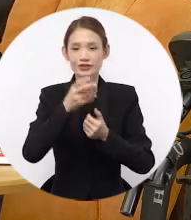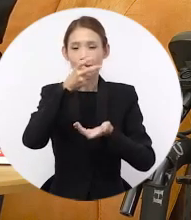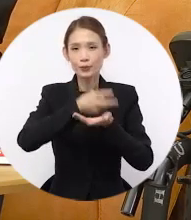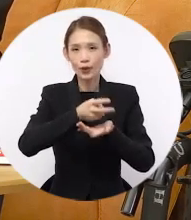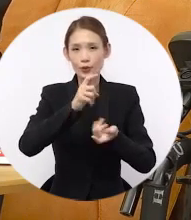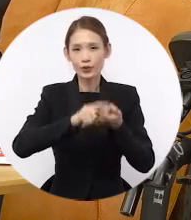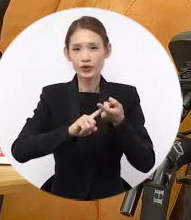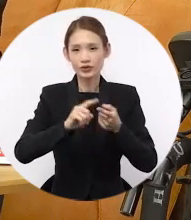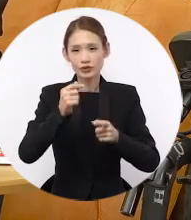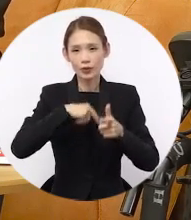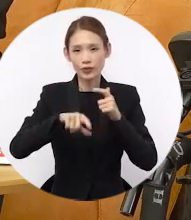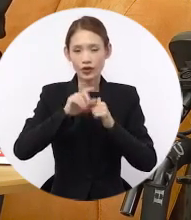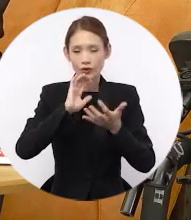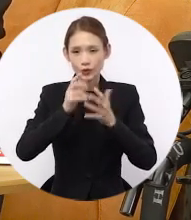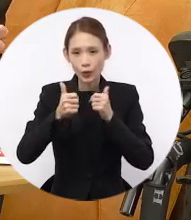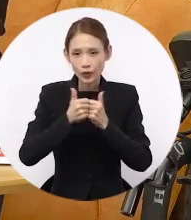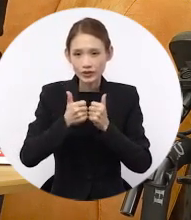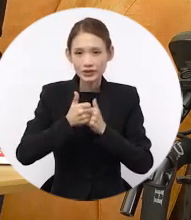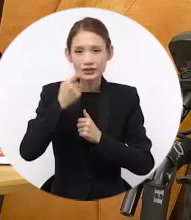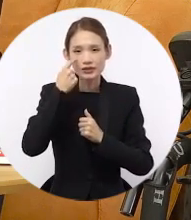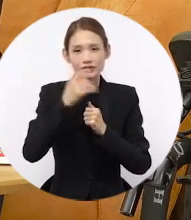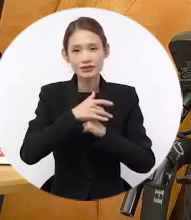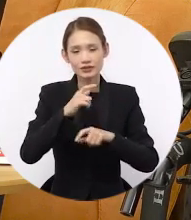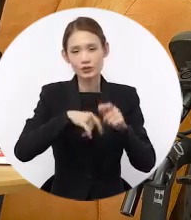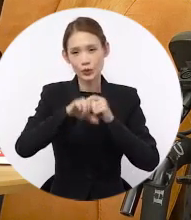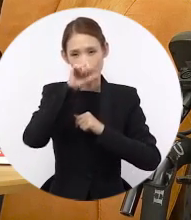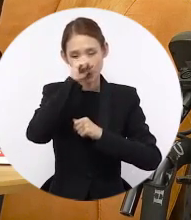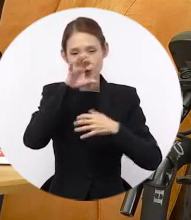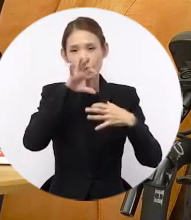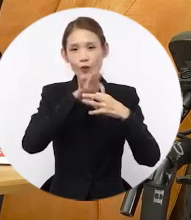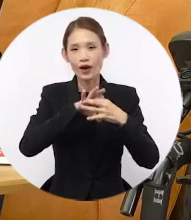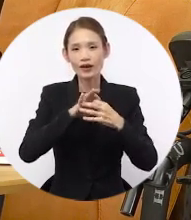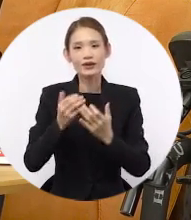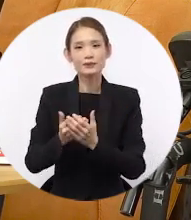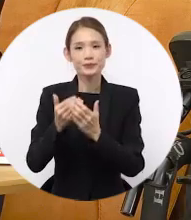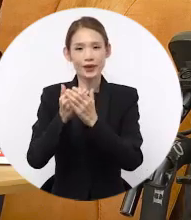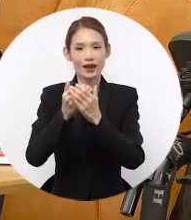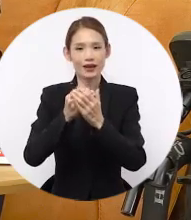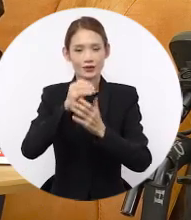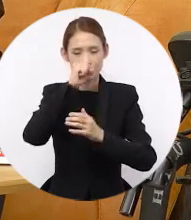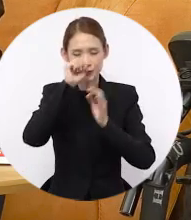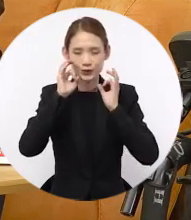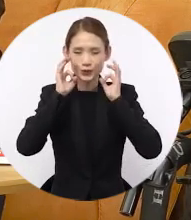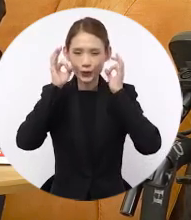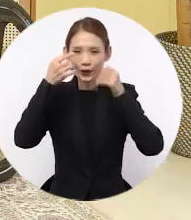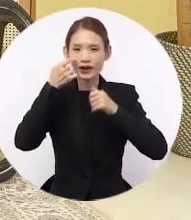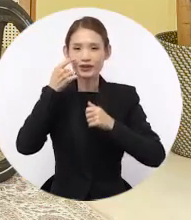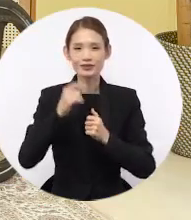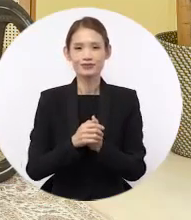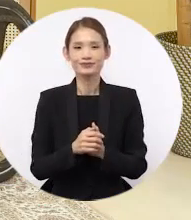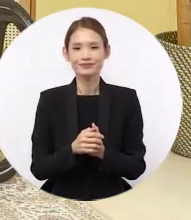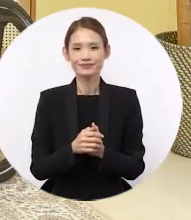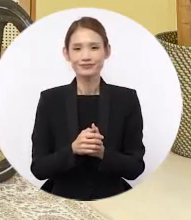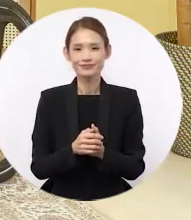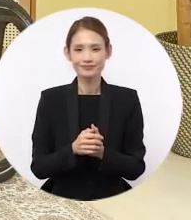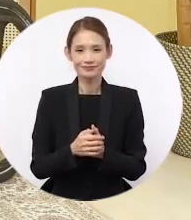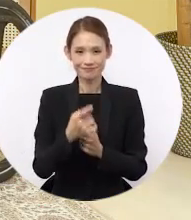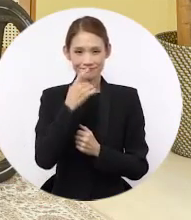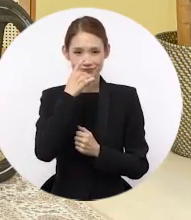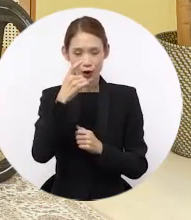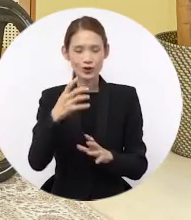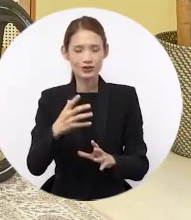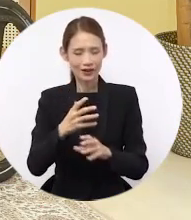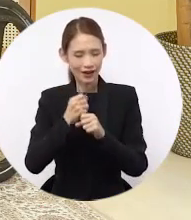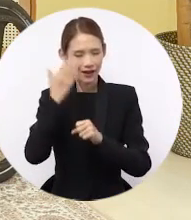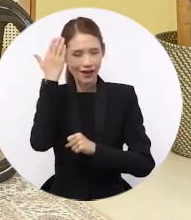대해서 조금 이제 논의를 해보면서 더 좋은 관계로 발전을 해나갈 수 있도록 노력해 보도록 하겠습니다. 네, 아주 멋진